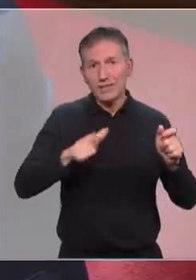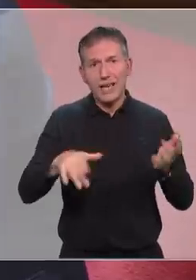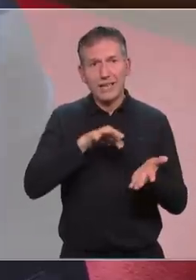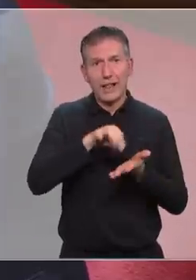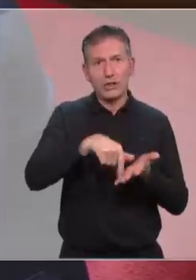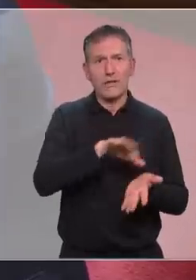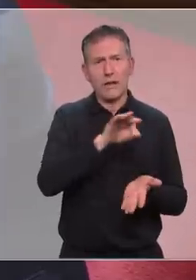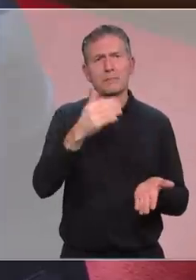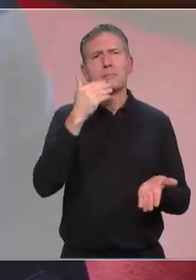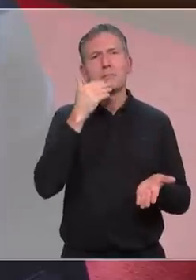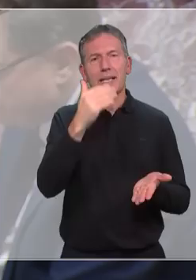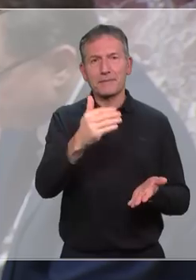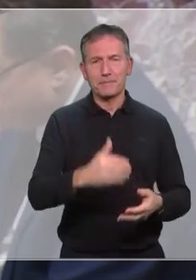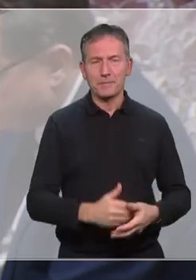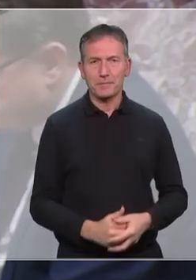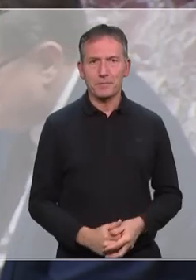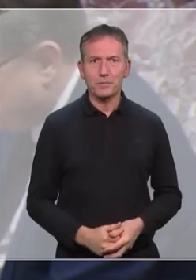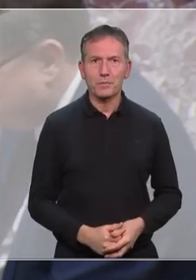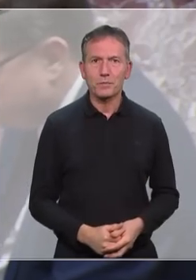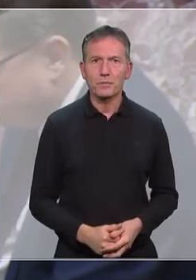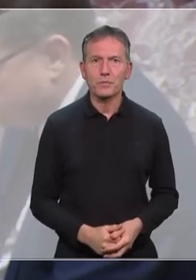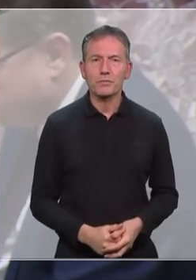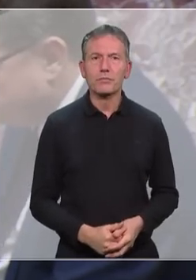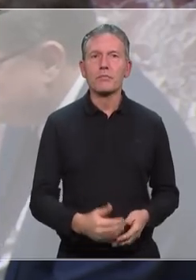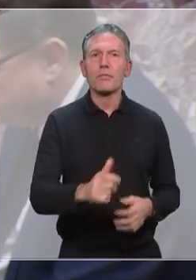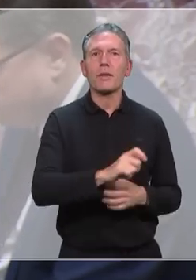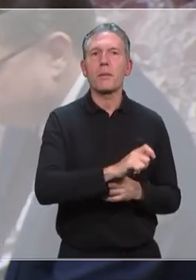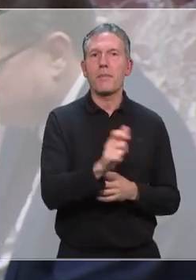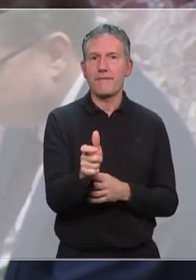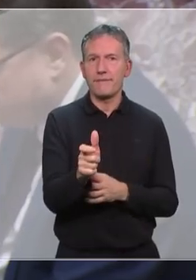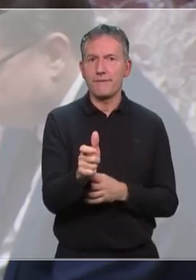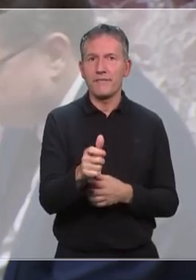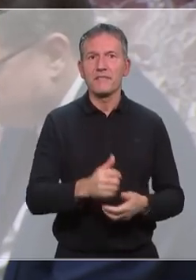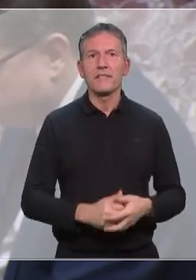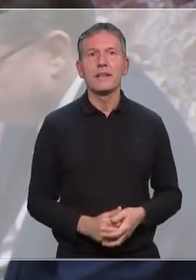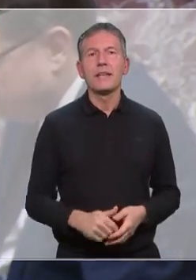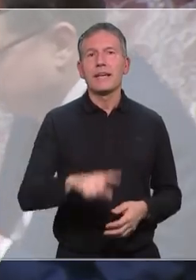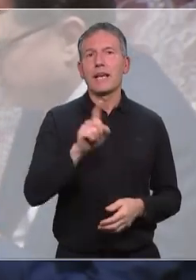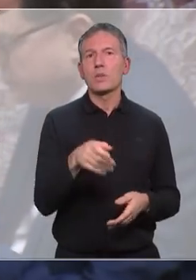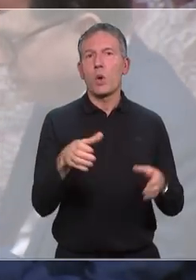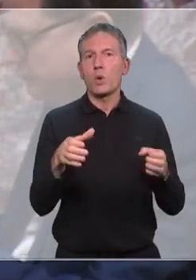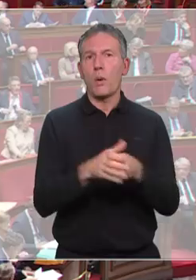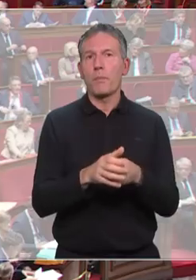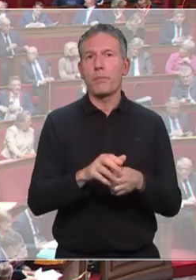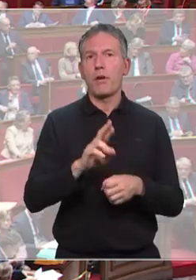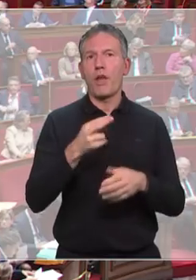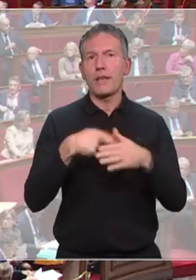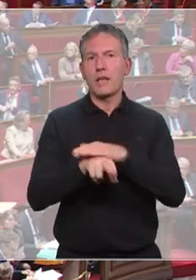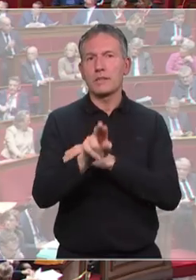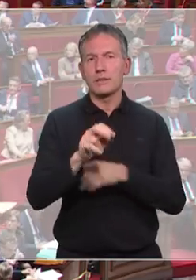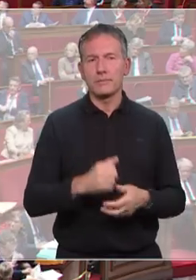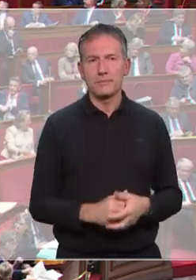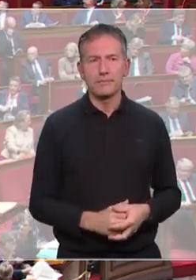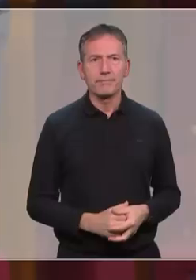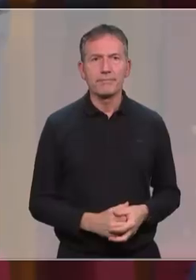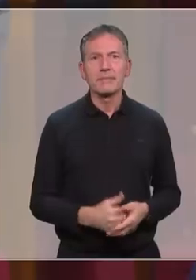la France. Je vous remercie. Je vous remercie. La parole est à Madame Brigitte Lézot pour le groupe Renaissance. Merci, Madame